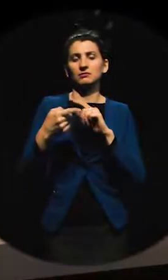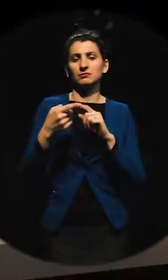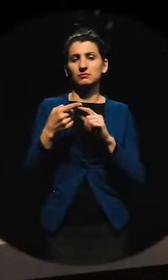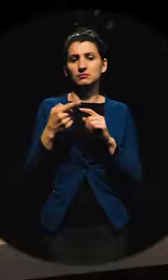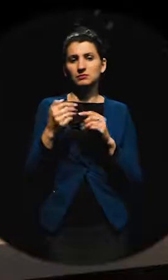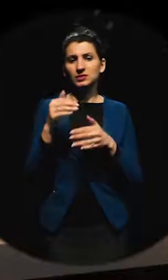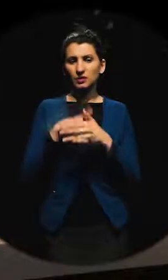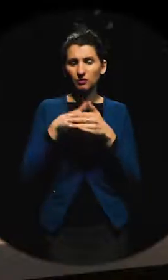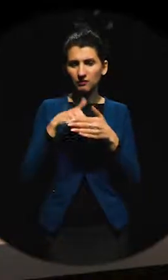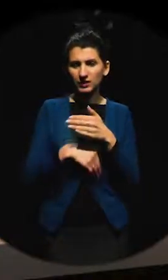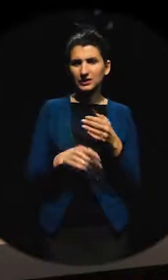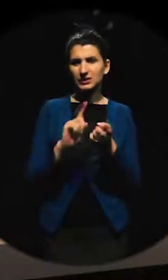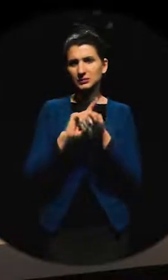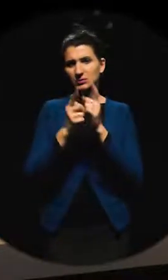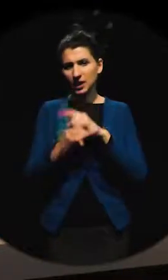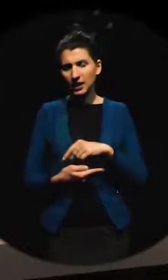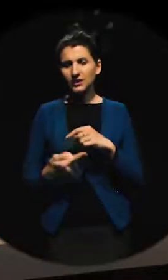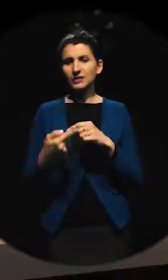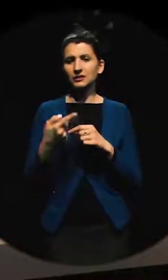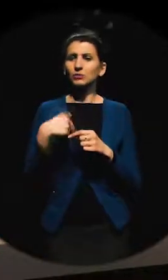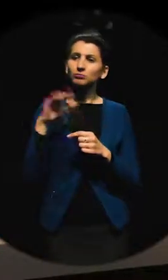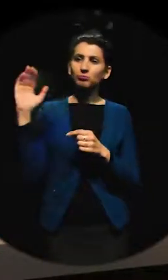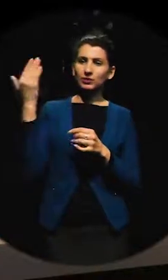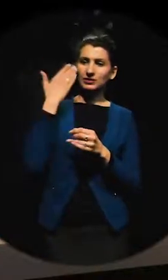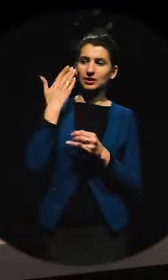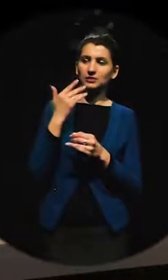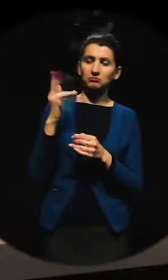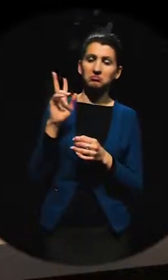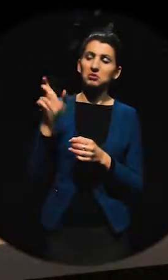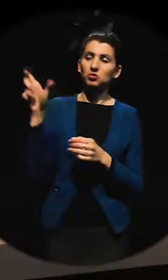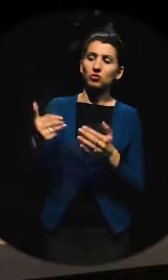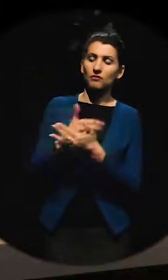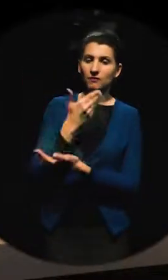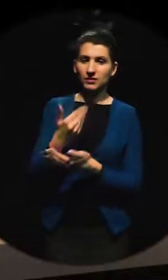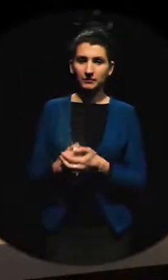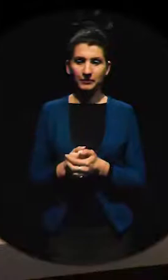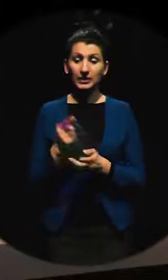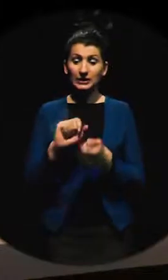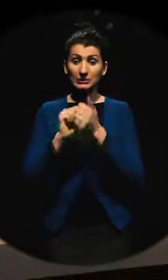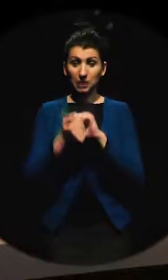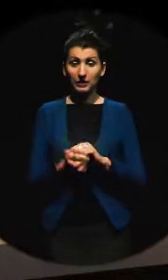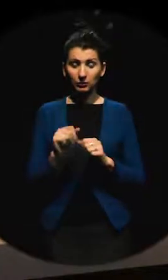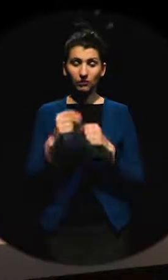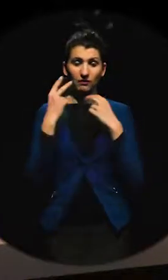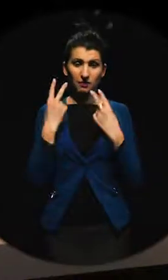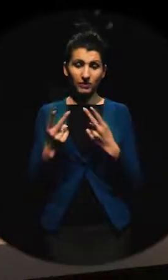zmiany w naszych funkcjach poznawczych. I ta zmiana jest tutaj jakimś takim bardzo istotnym